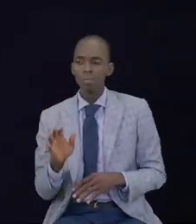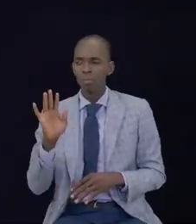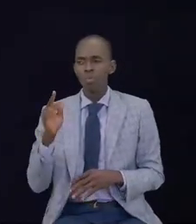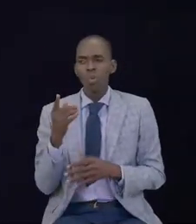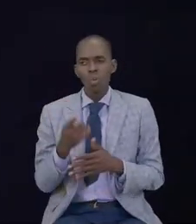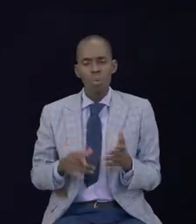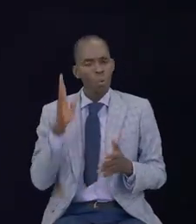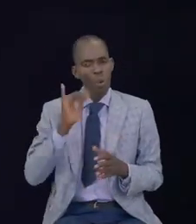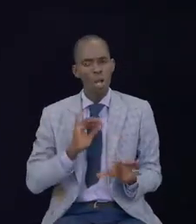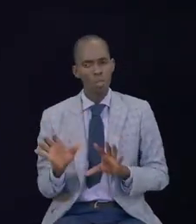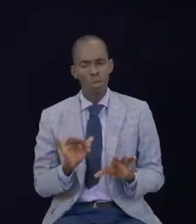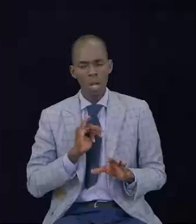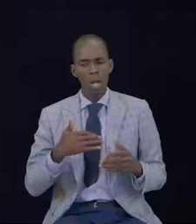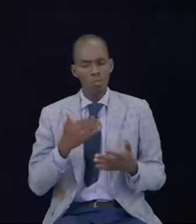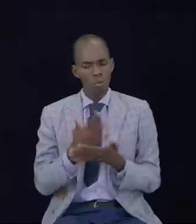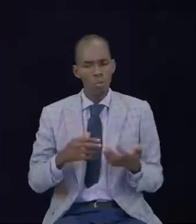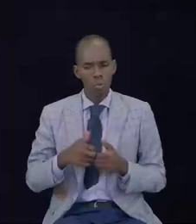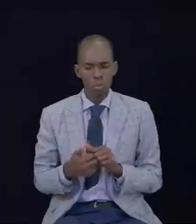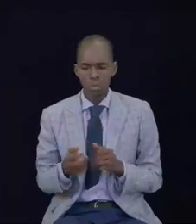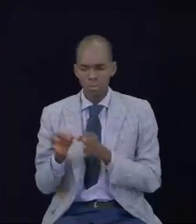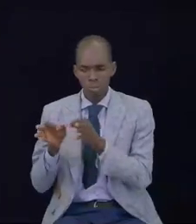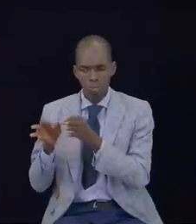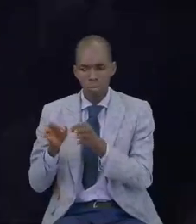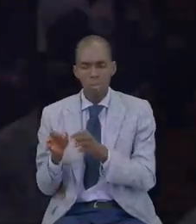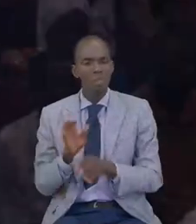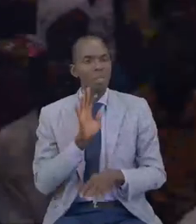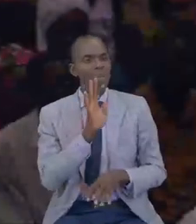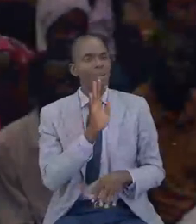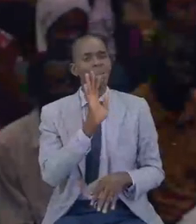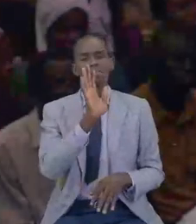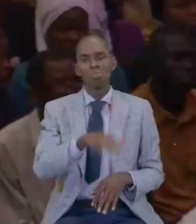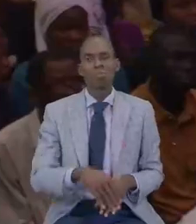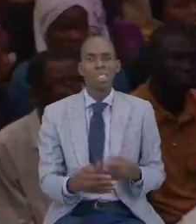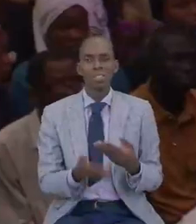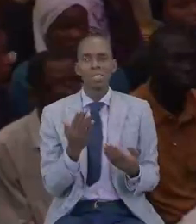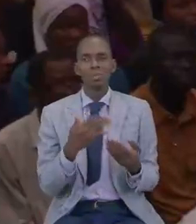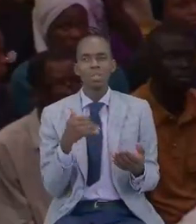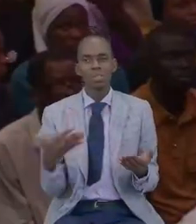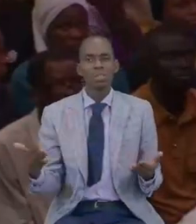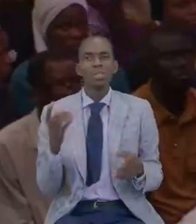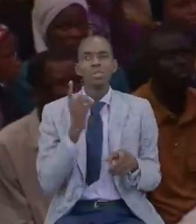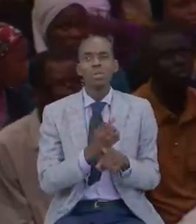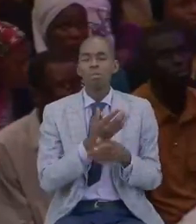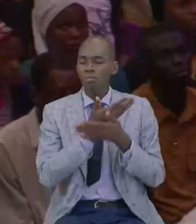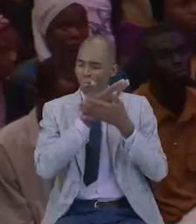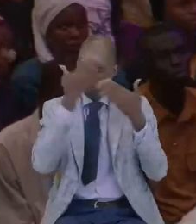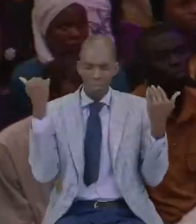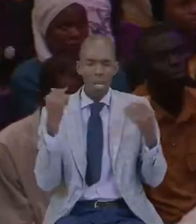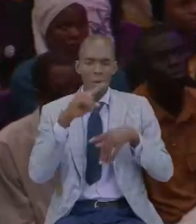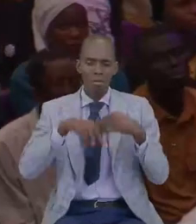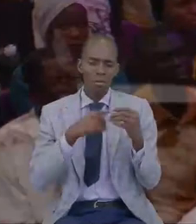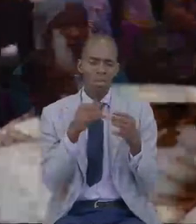pas. Il faut prier seulement par rapport. Prie et oublie. Tu pries, mais ta conscience frappe la porte.